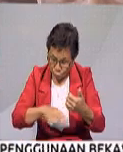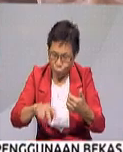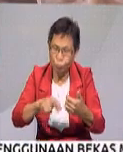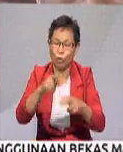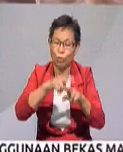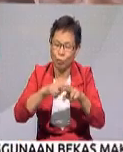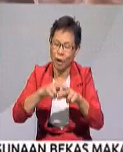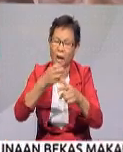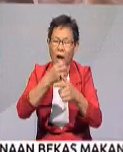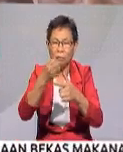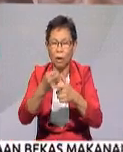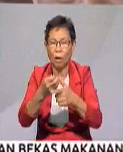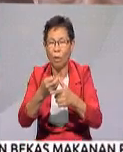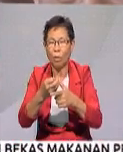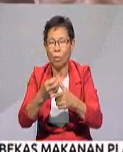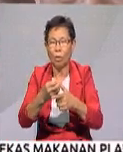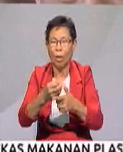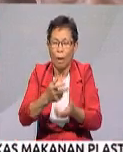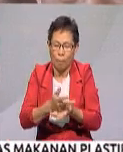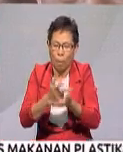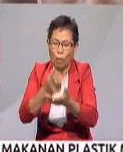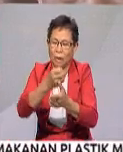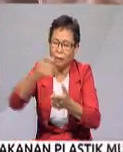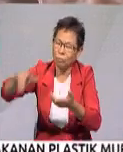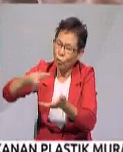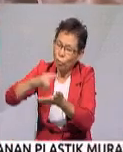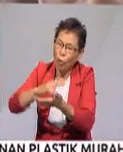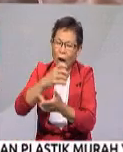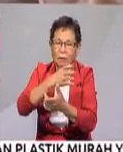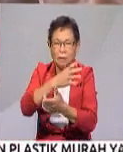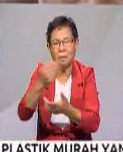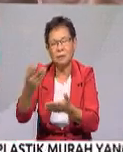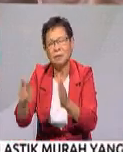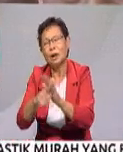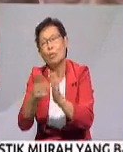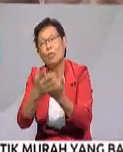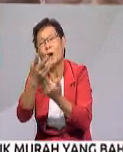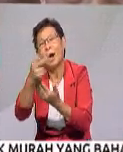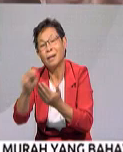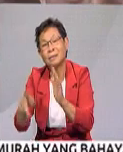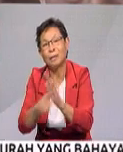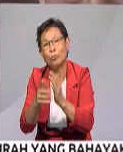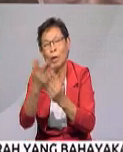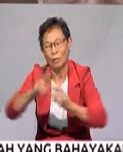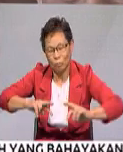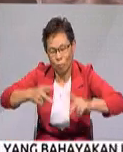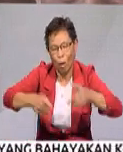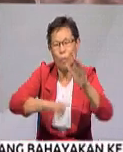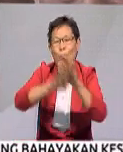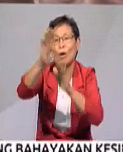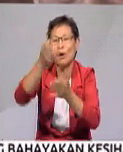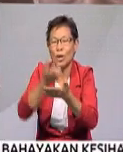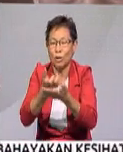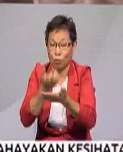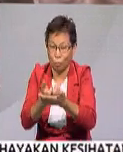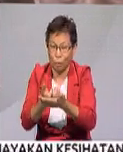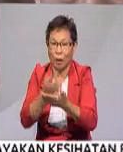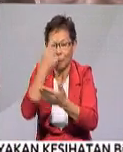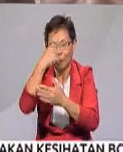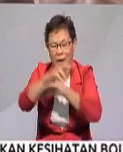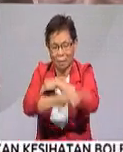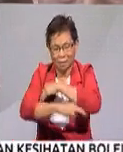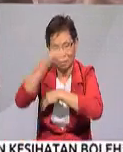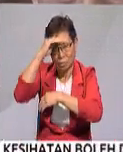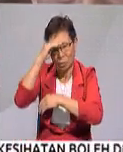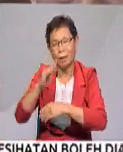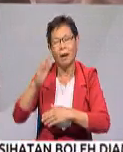rail ataupun ports, new airport dan kemudahan-kemudahan yang dapat menjana pertumbuhan ekonomi bagi negeri